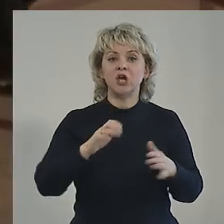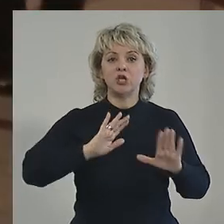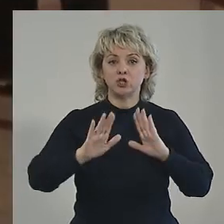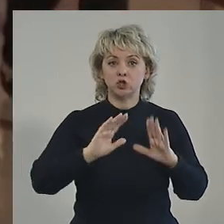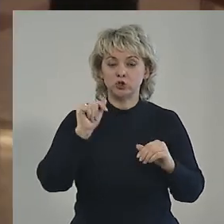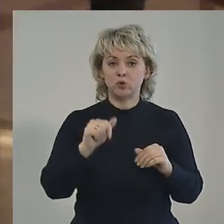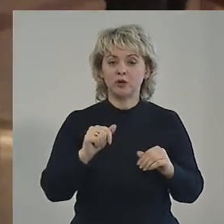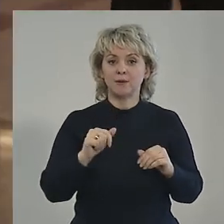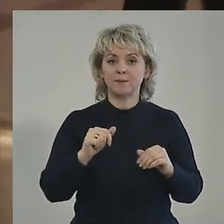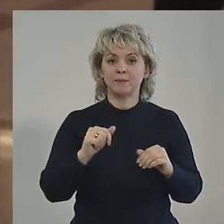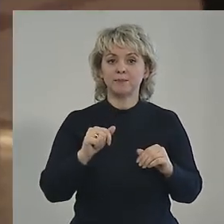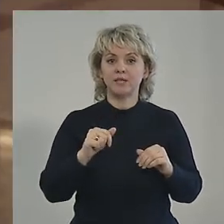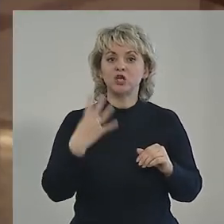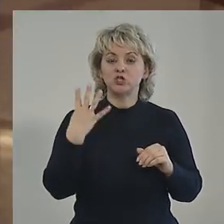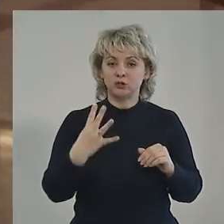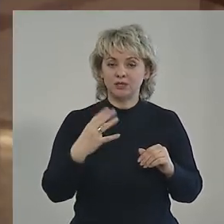режиссеры